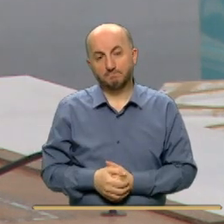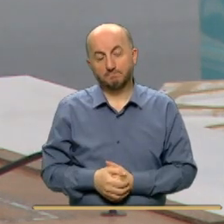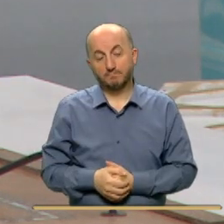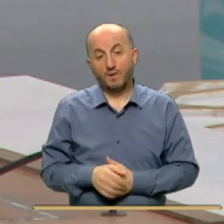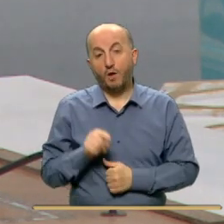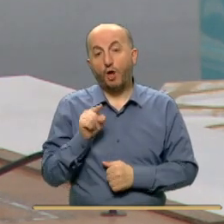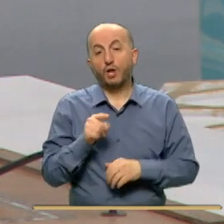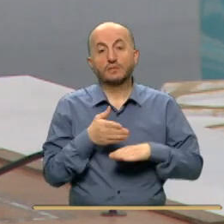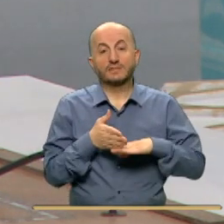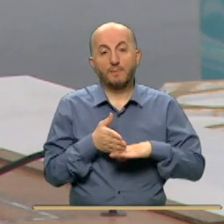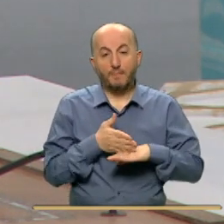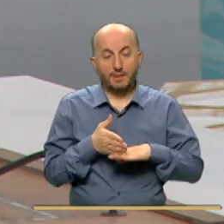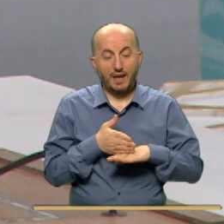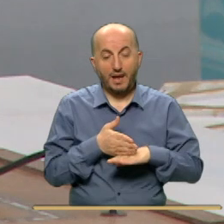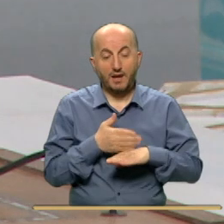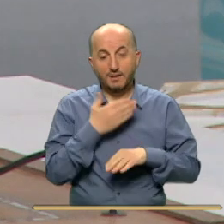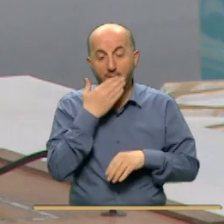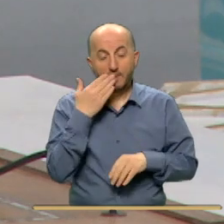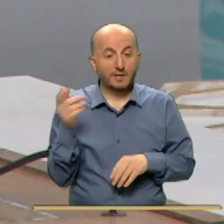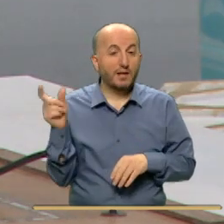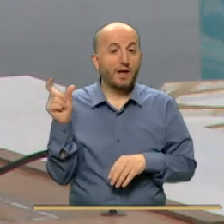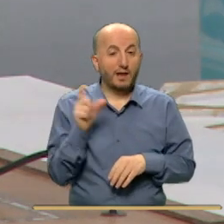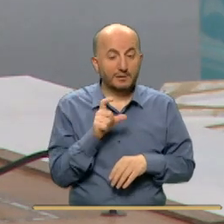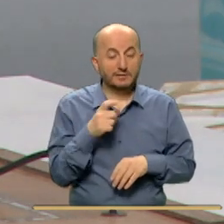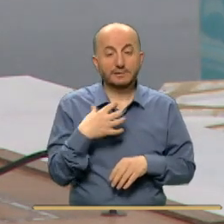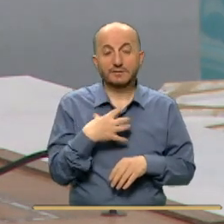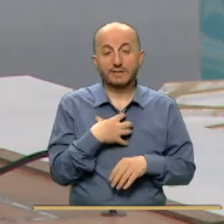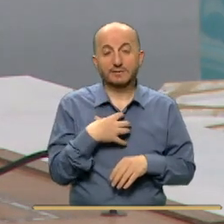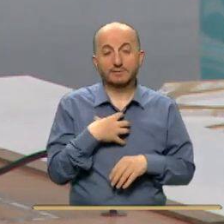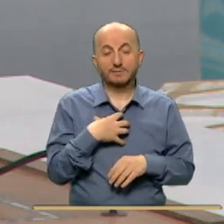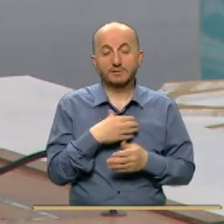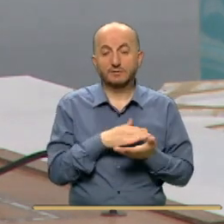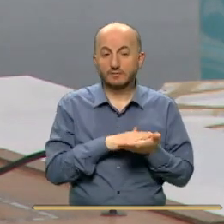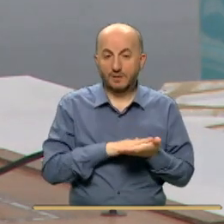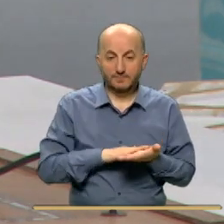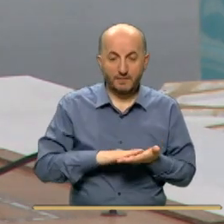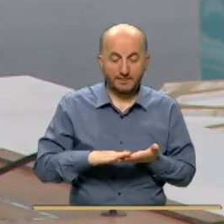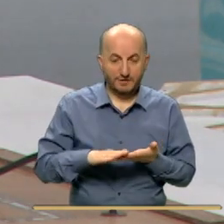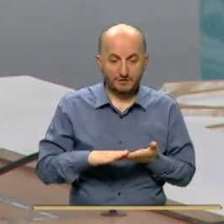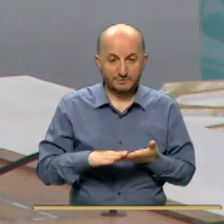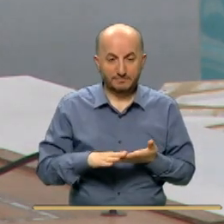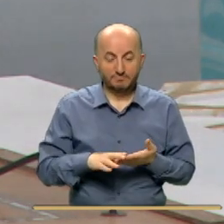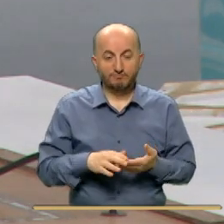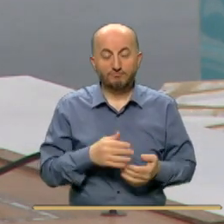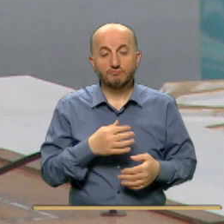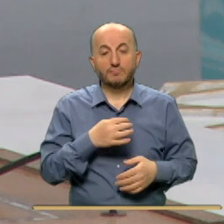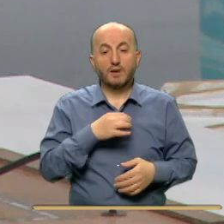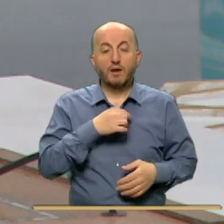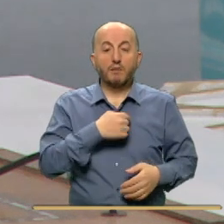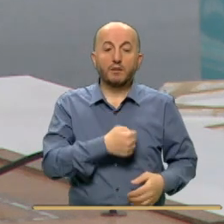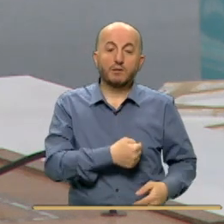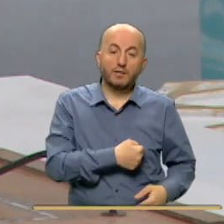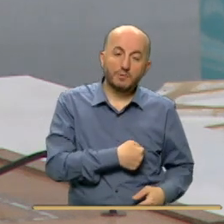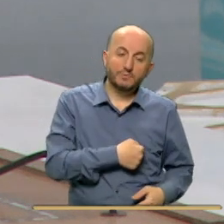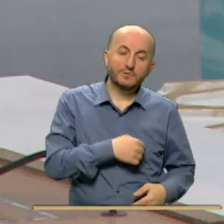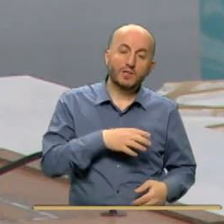Onun için Ramazan'ı kendimizi çek yapmaya, manen ruhumuzu